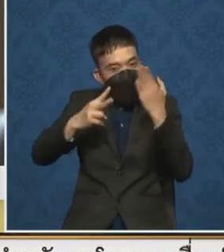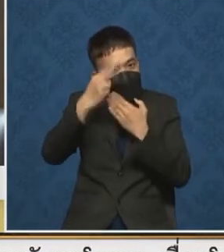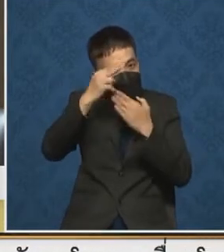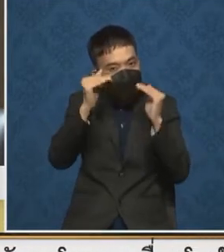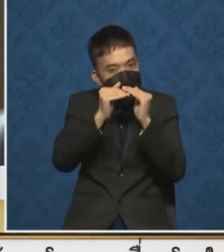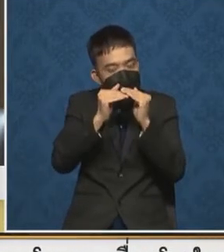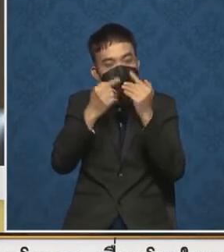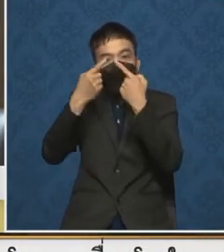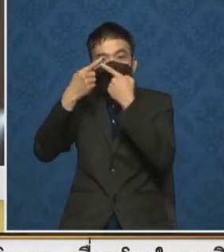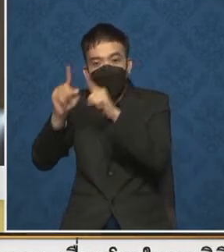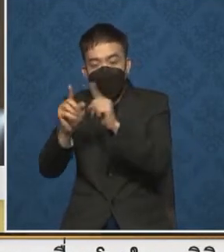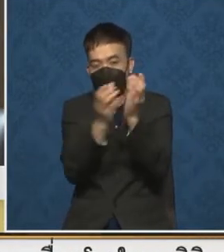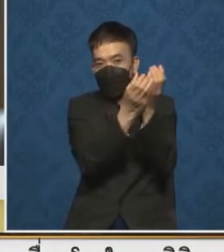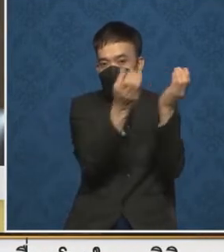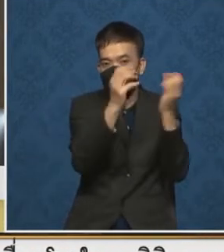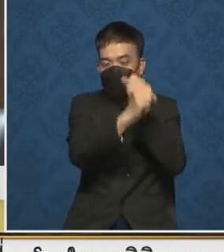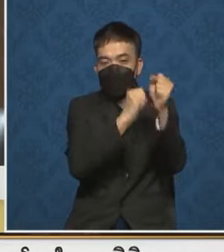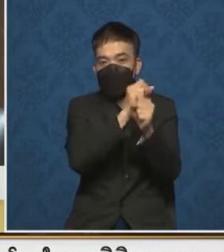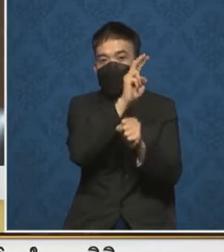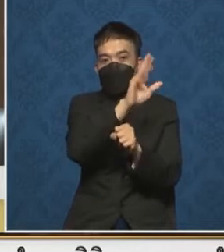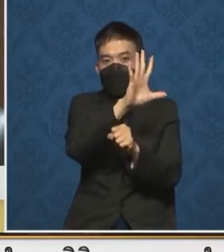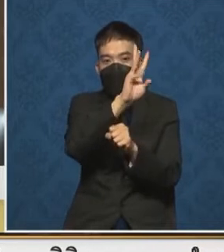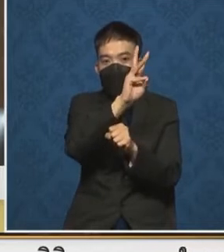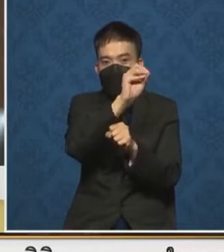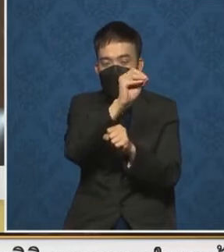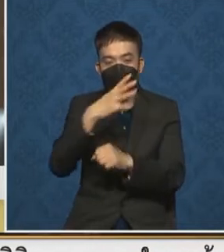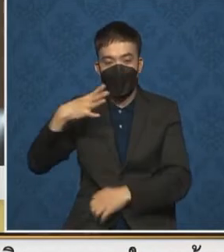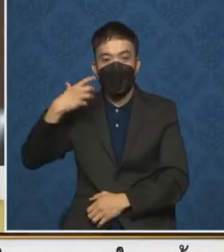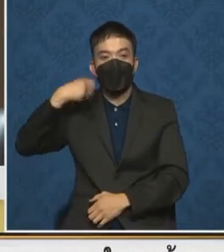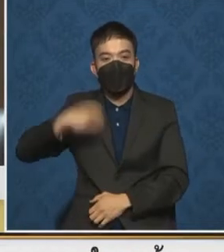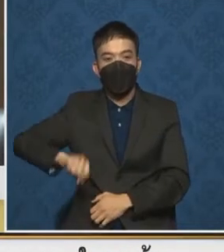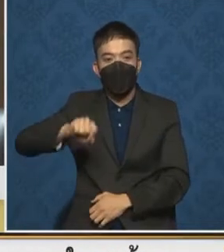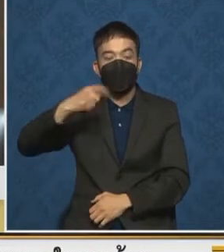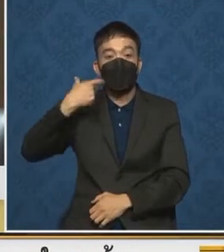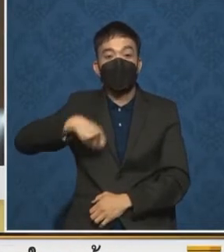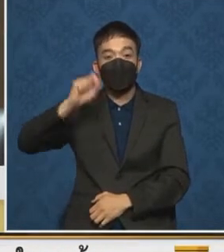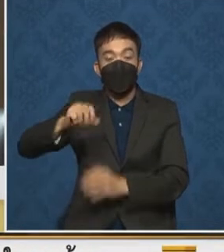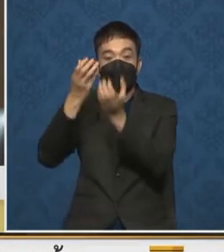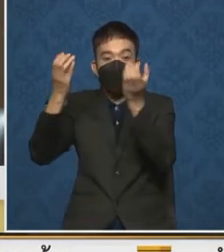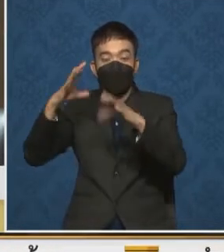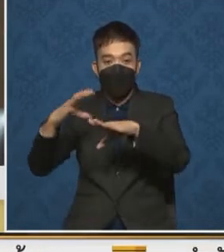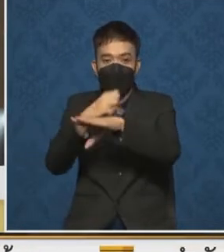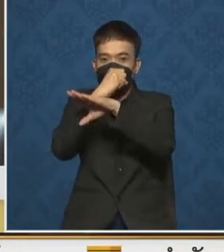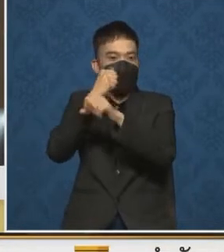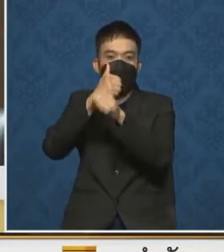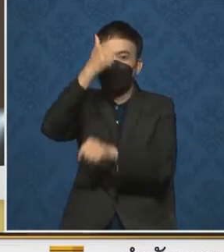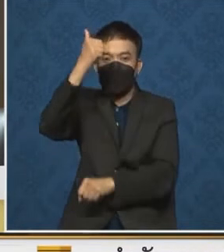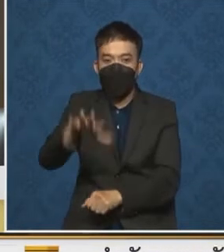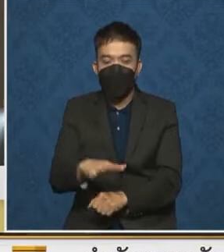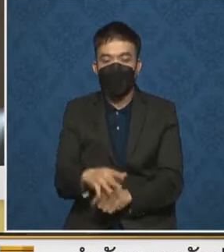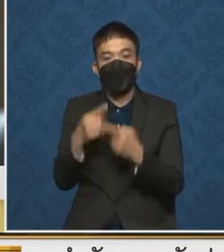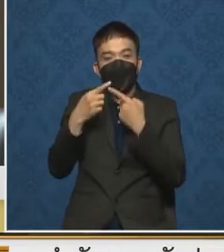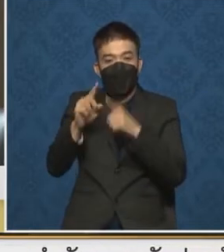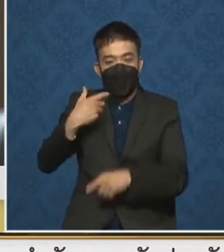ไม่ให้อำนาจไว้ผมมองยัไง ก็สารรรรรรรรรรรรรรรรรรรรรรร